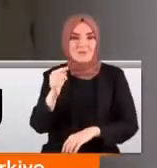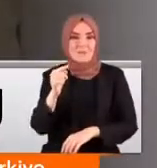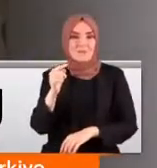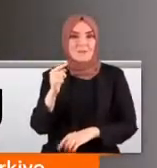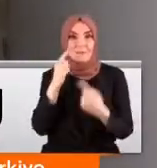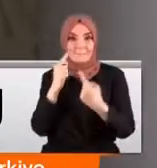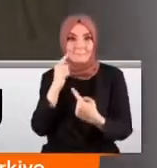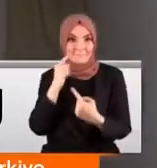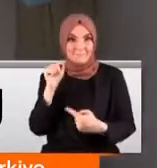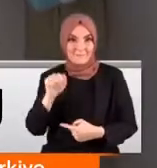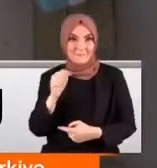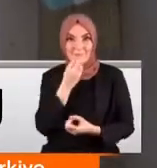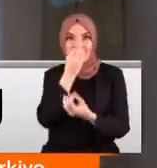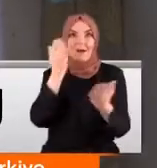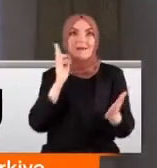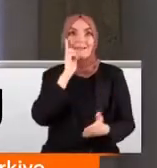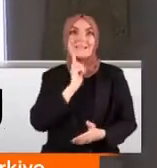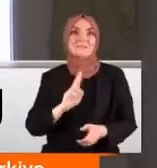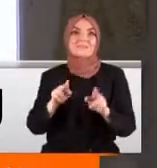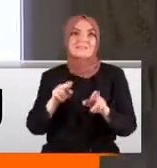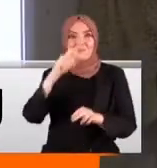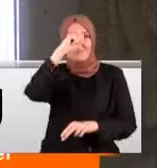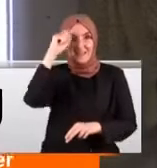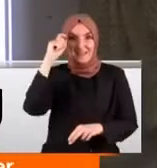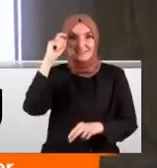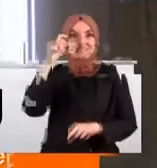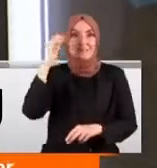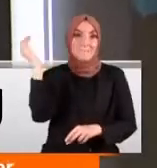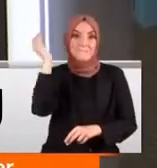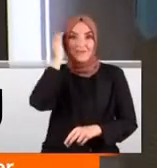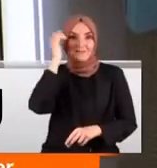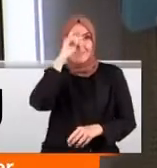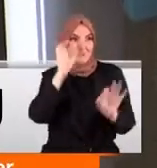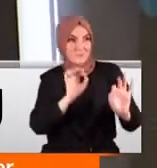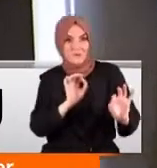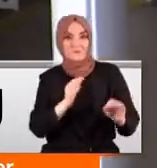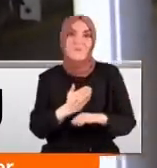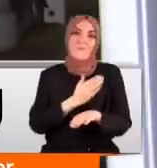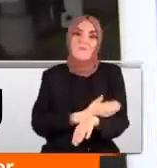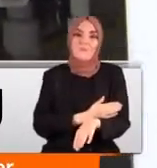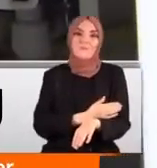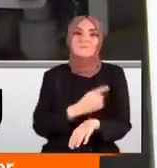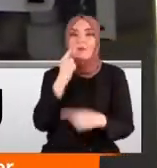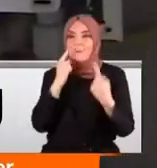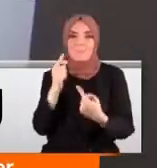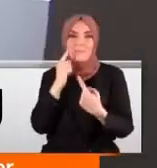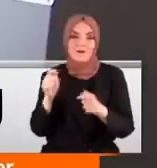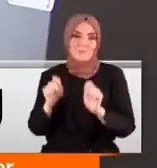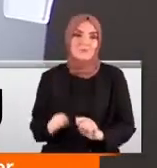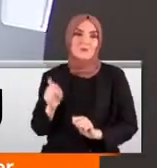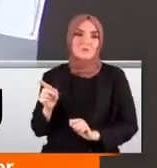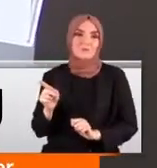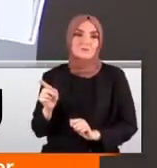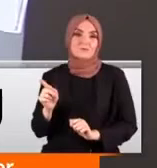oluyor. Sanıyoruz ki bu doğru bilinen yanlışlardan, öyle değil mi? Evet, şimdi bu cihazın bakımı yapılmış. Bu cihaz